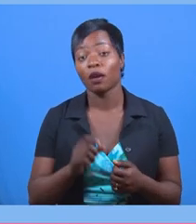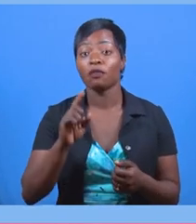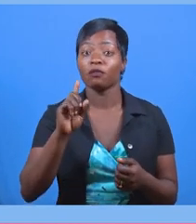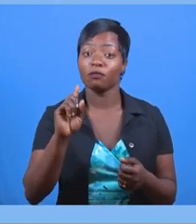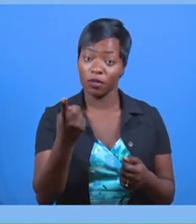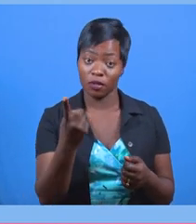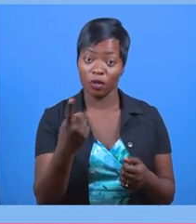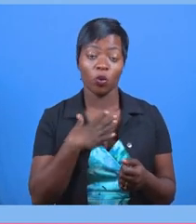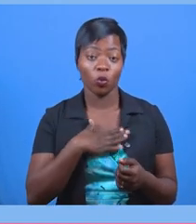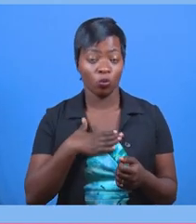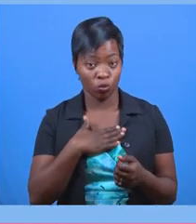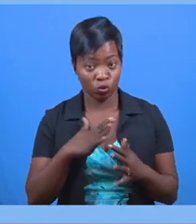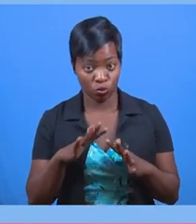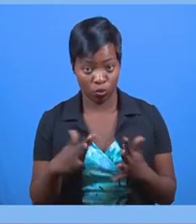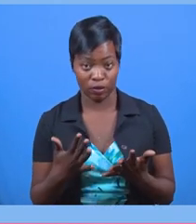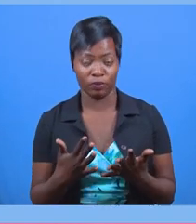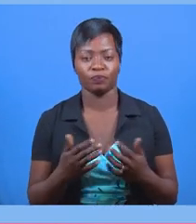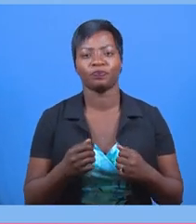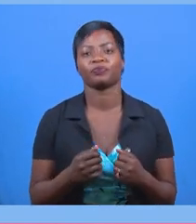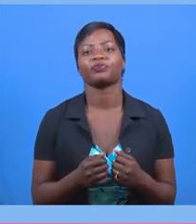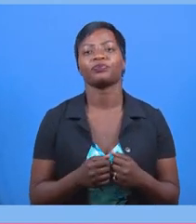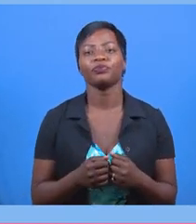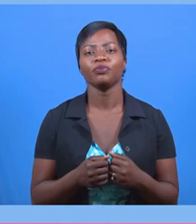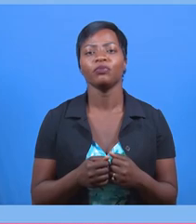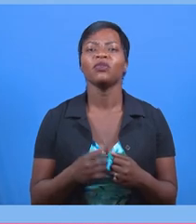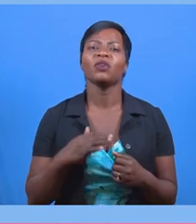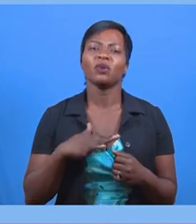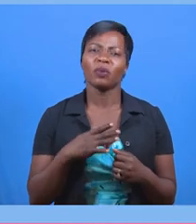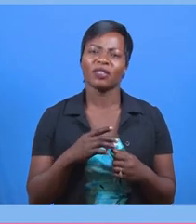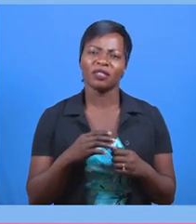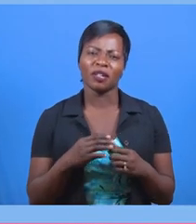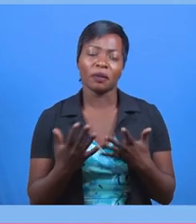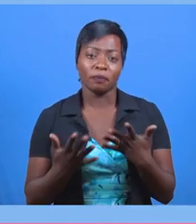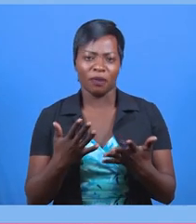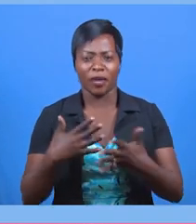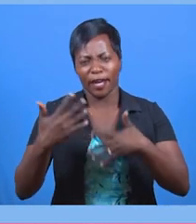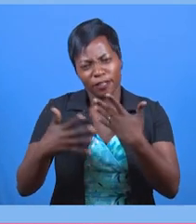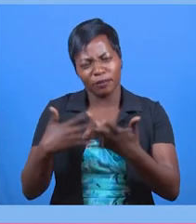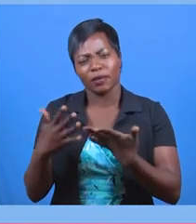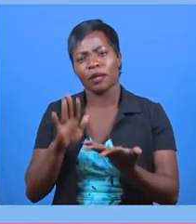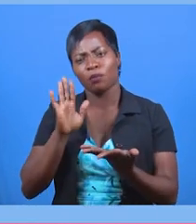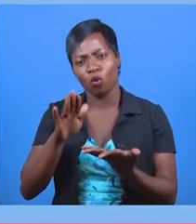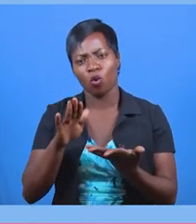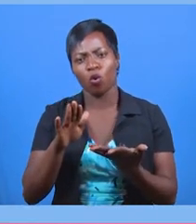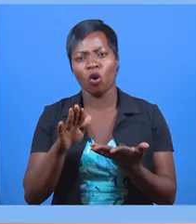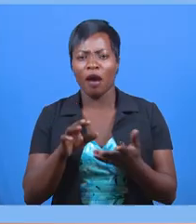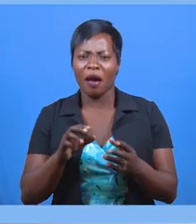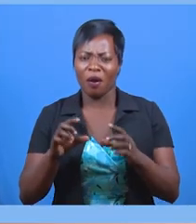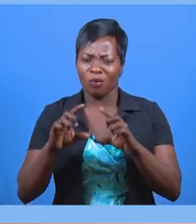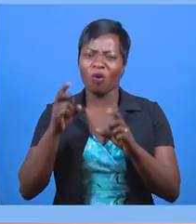Chekutanga ndoda kuti nditsindidze paizwi kana kudonongodza izwi rekuti